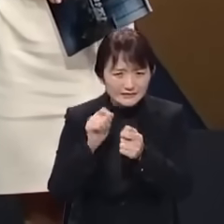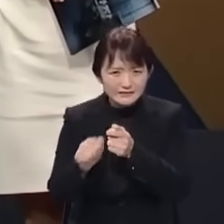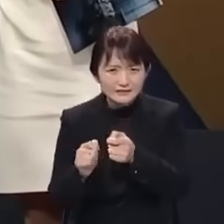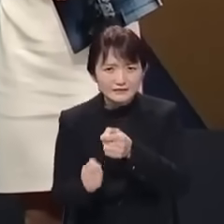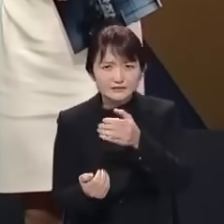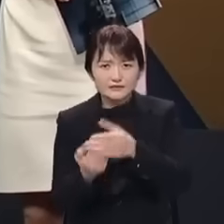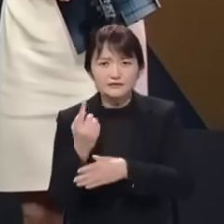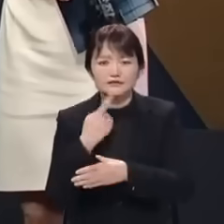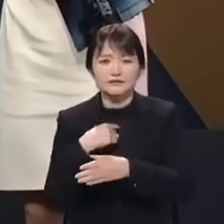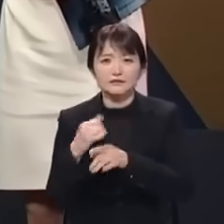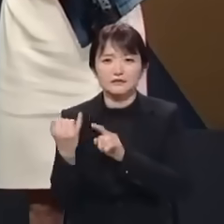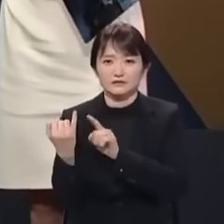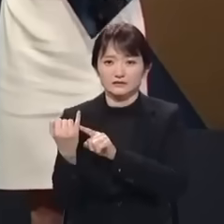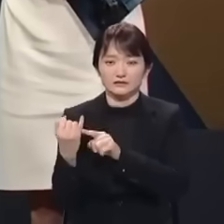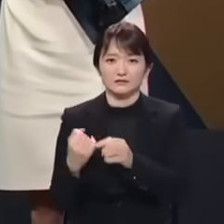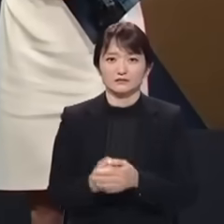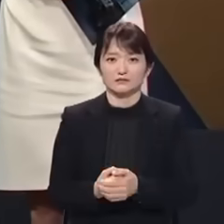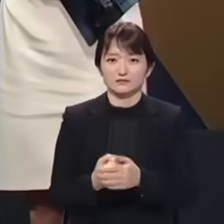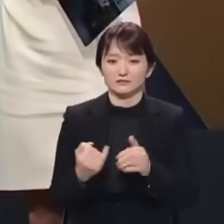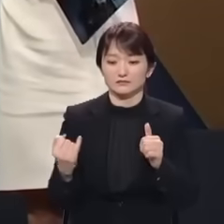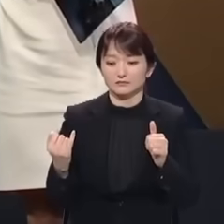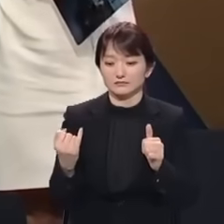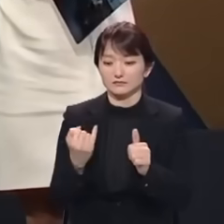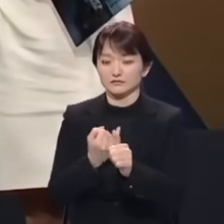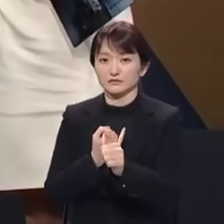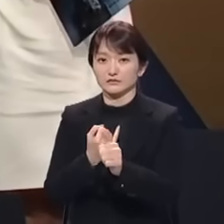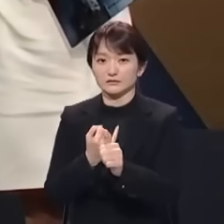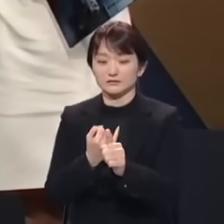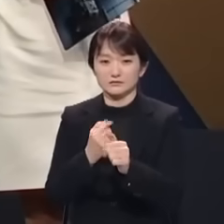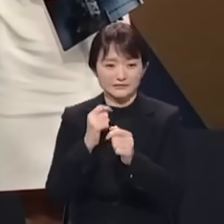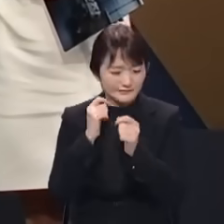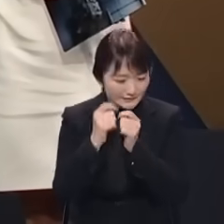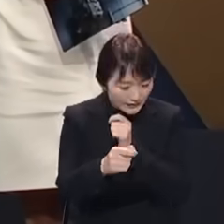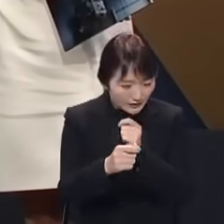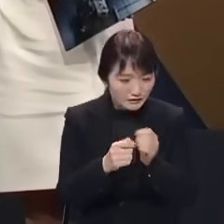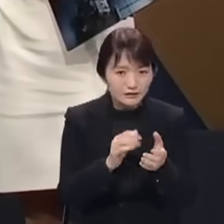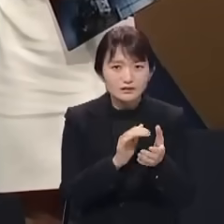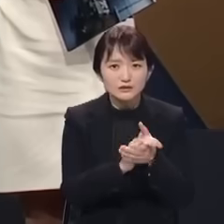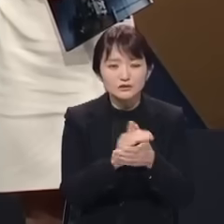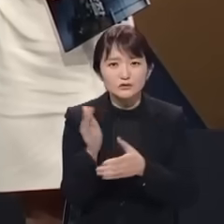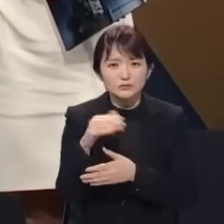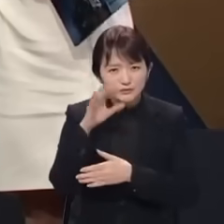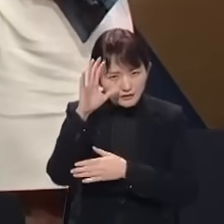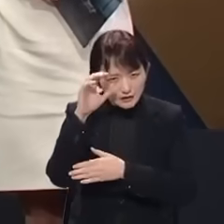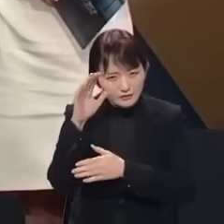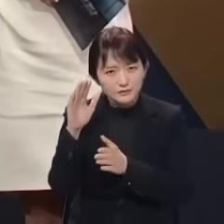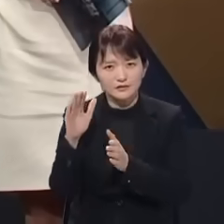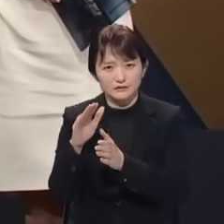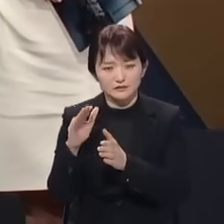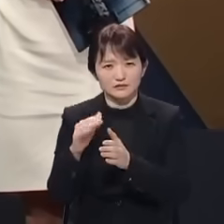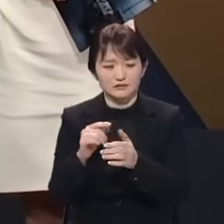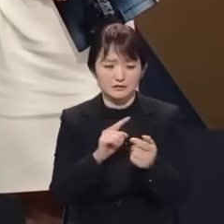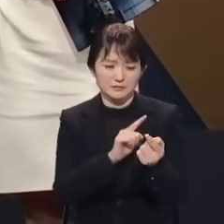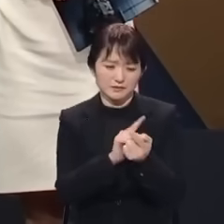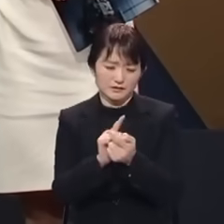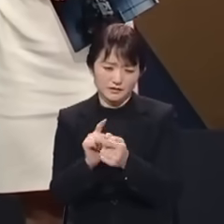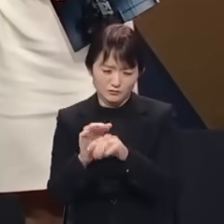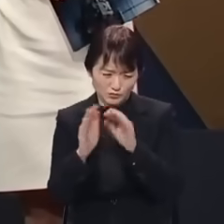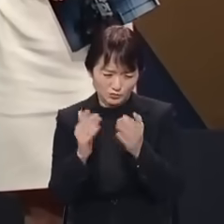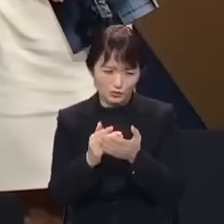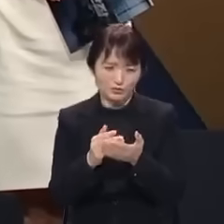주인공입니다. 이른바 스치면 사기, 동창부터 아르바이트생까지 여성과 알고 지낸 모두가 피해를